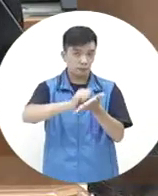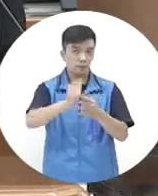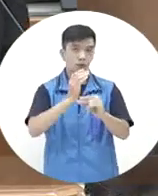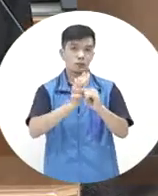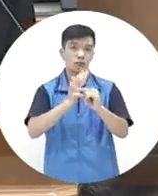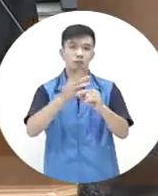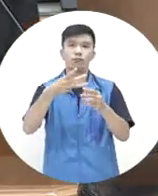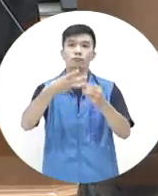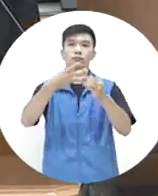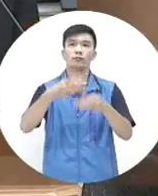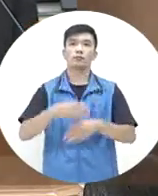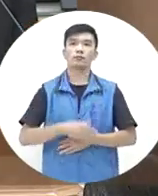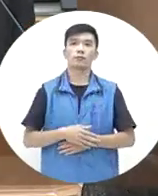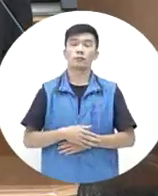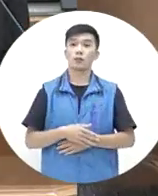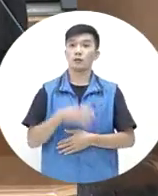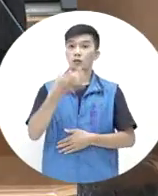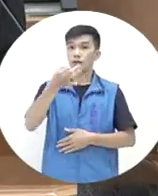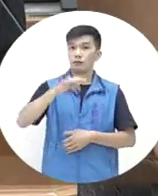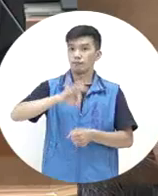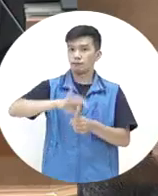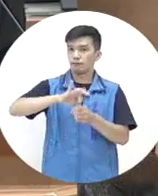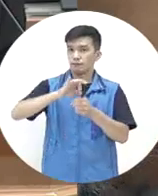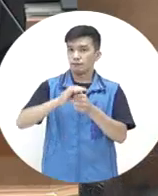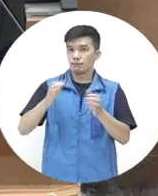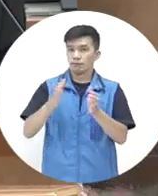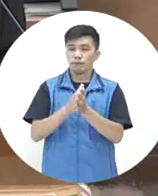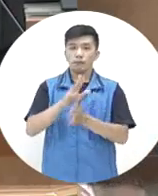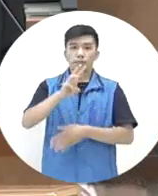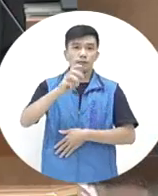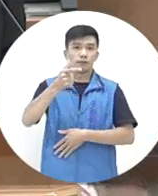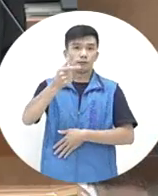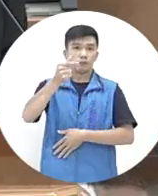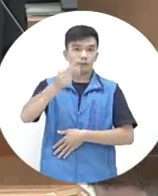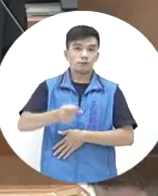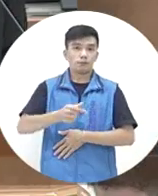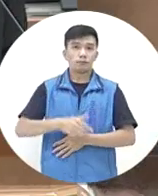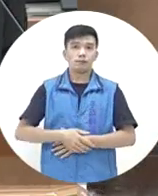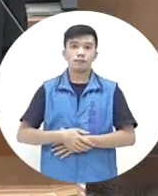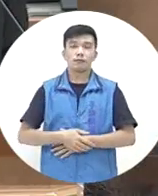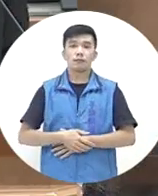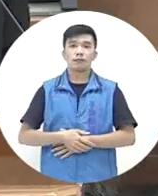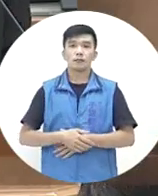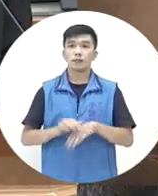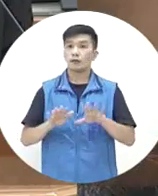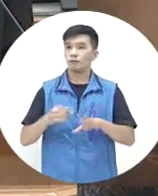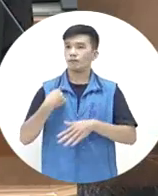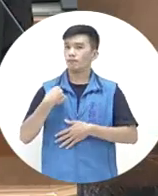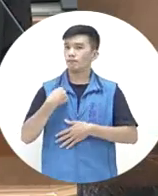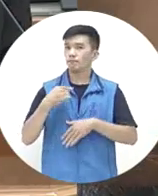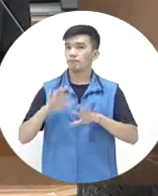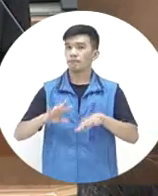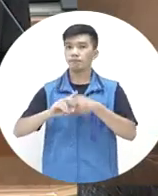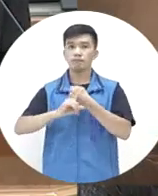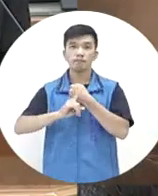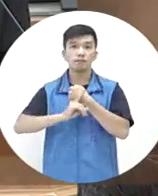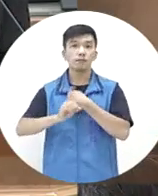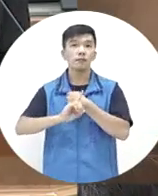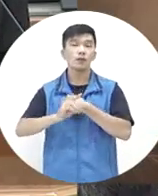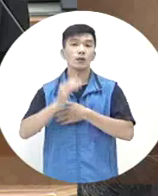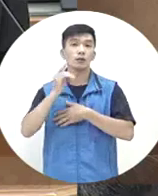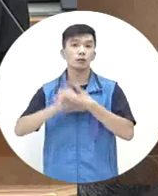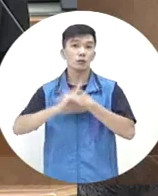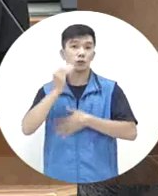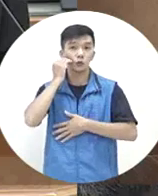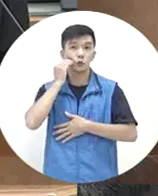次增加了三十六亿了，增加了三十六亿，所以其实我还很担心增加三十六亿到